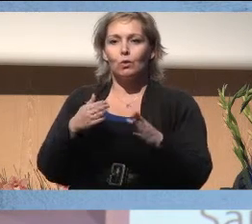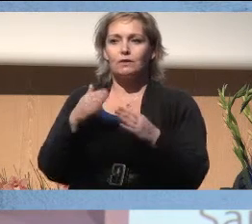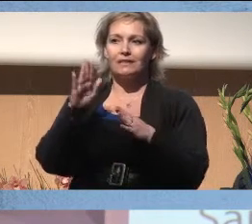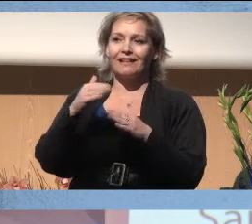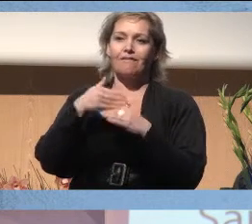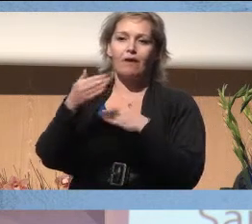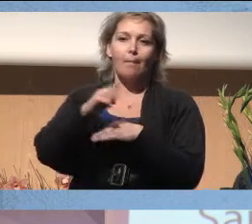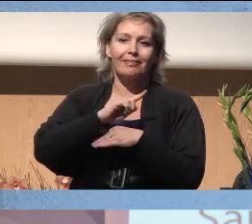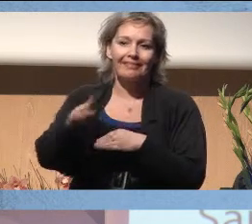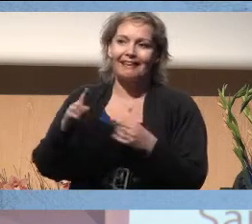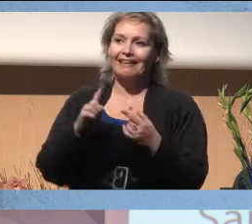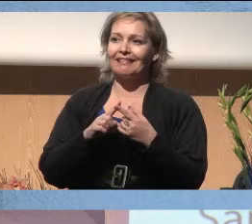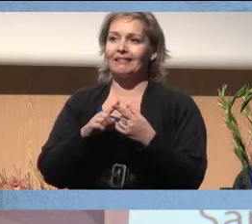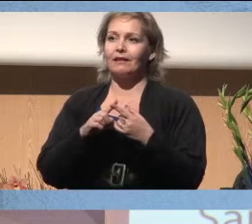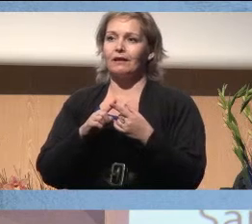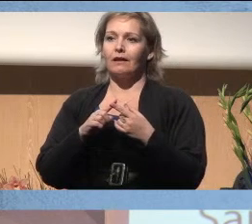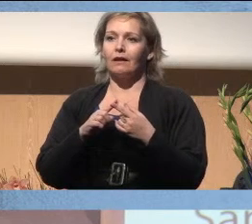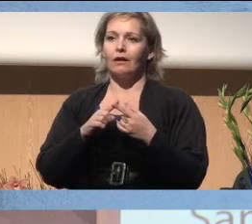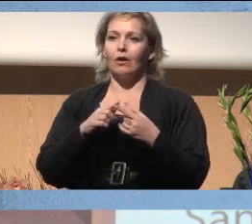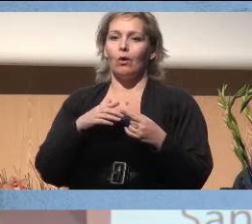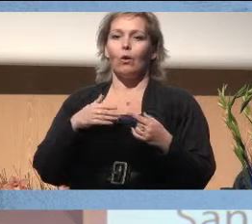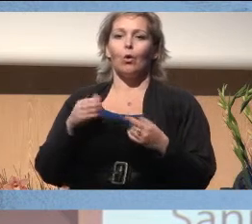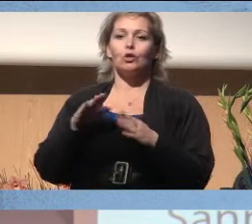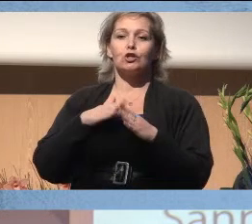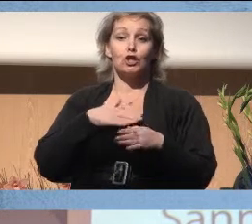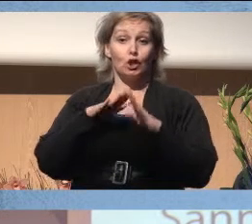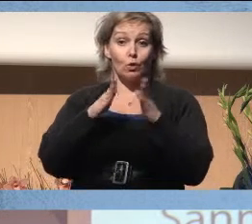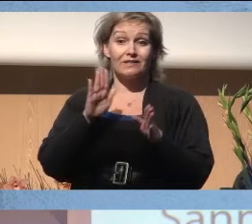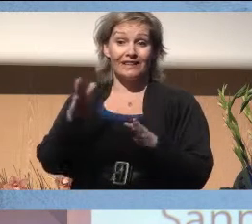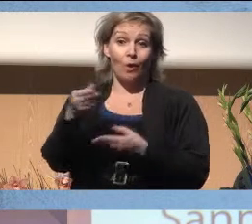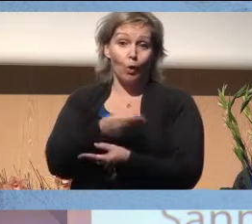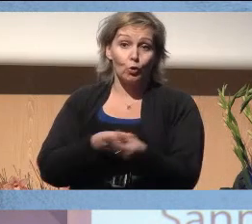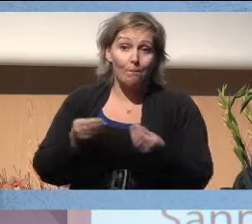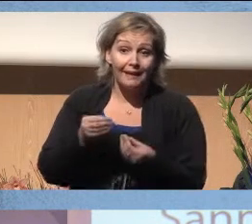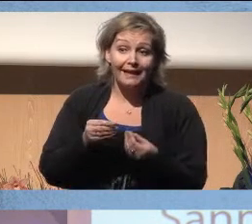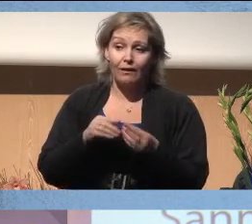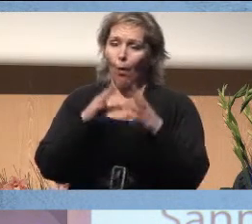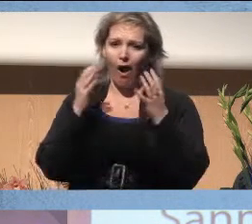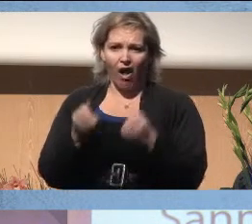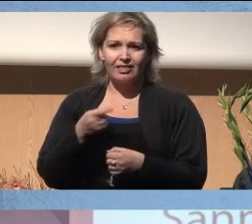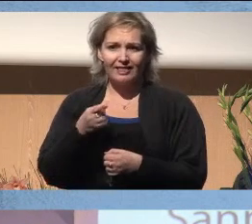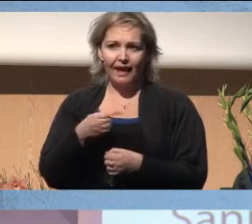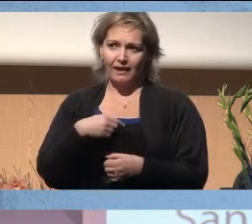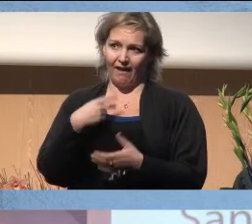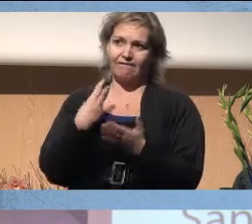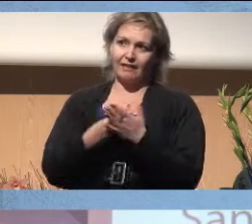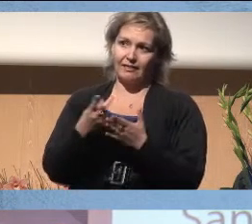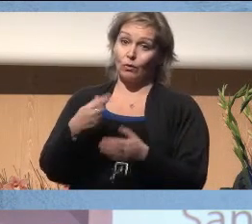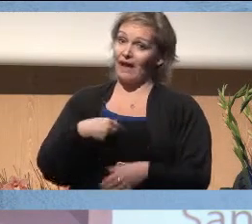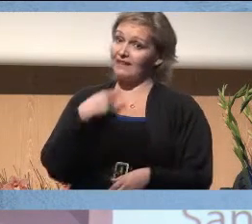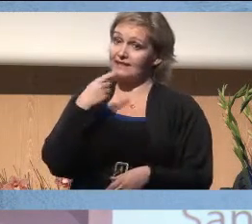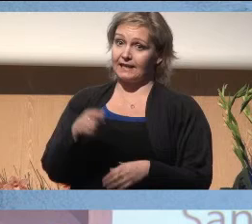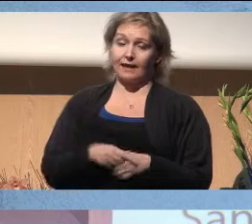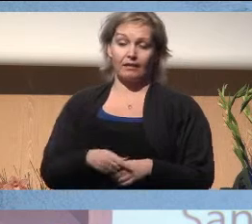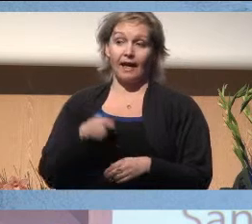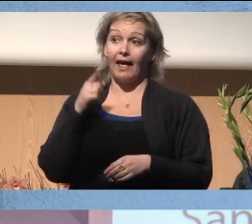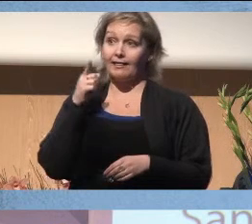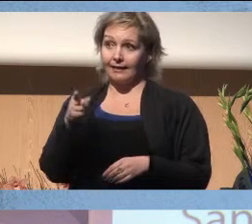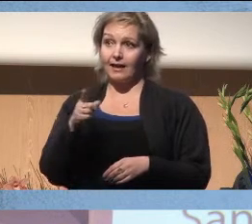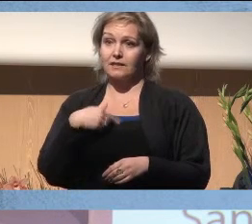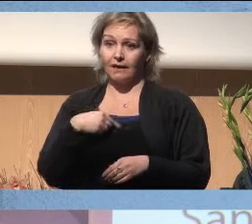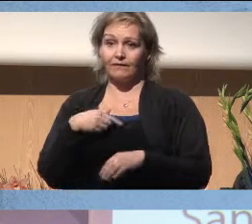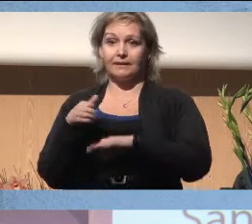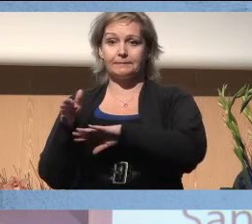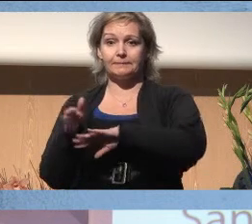framtid, om sykehusets økonomi, om alt dette. Det sier jeg at det skal vi